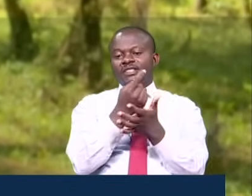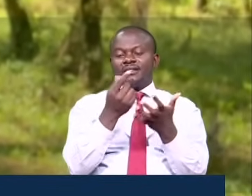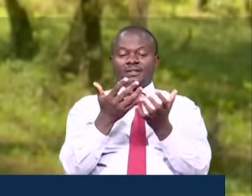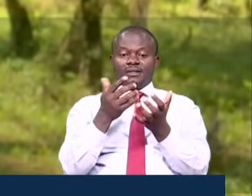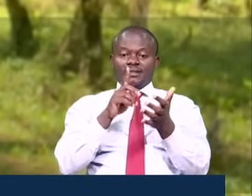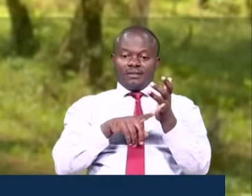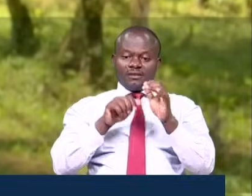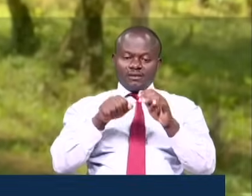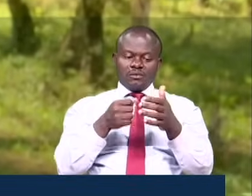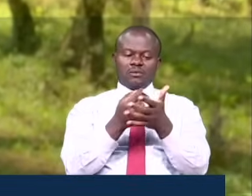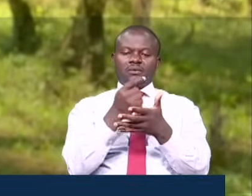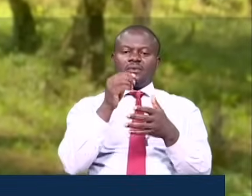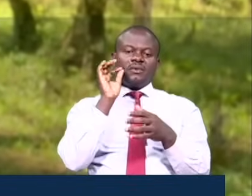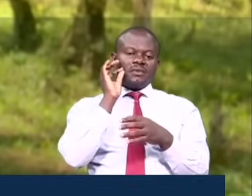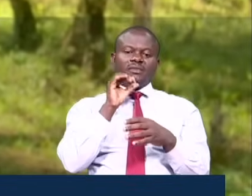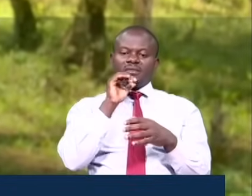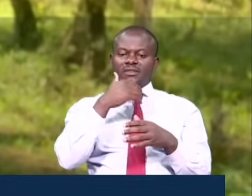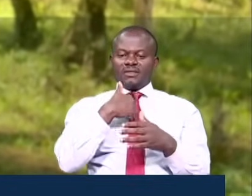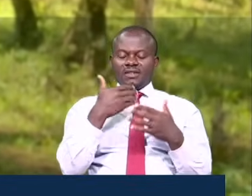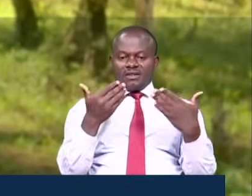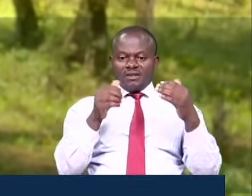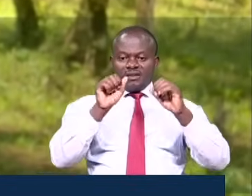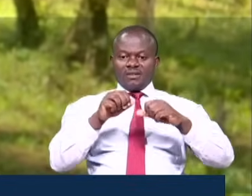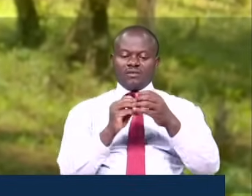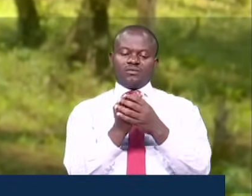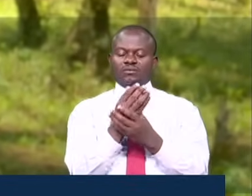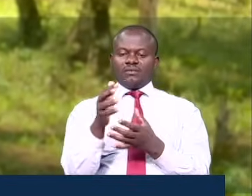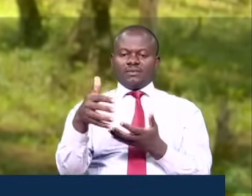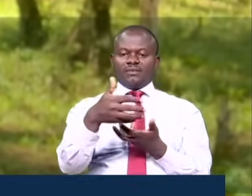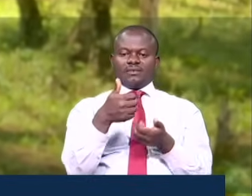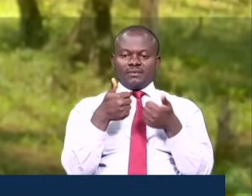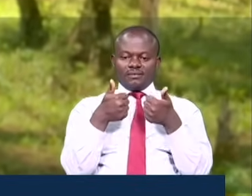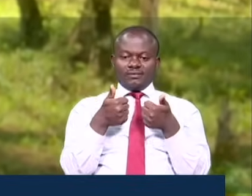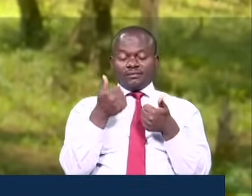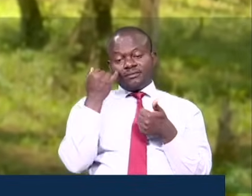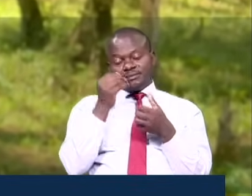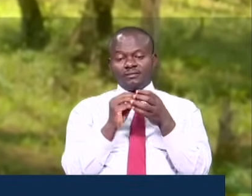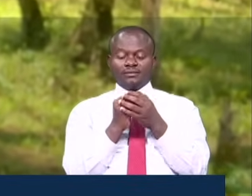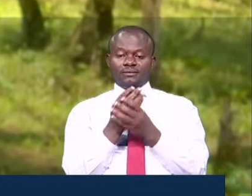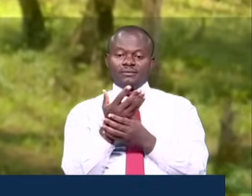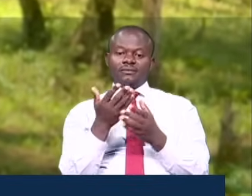ni iki gishobora gutuma imbuto zidabasha kumera neza niba zimera